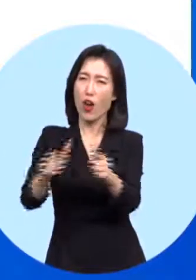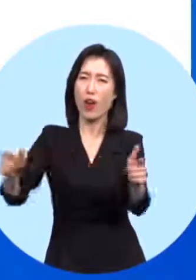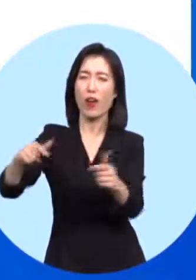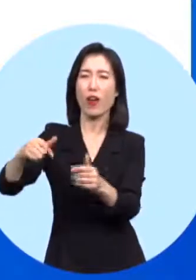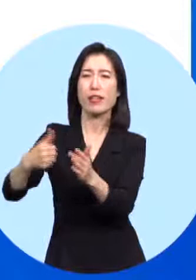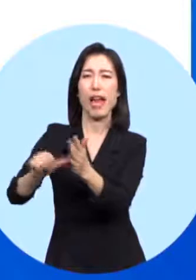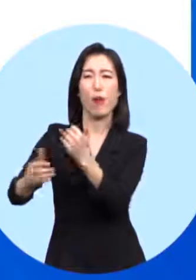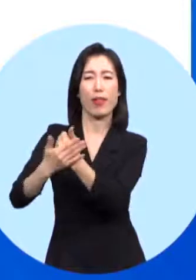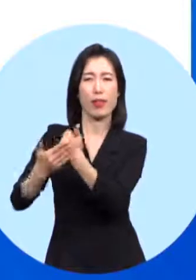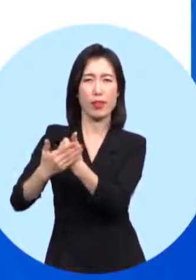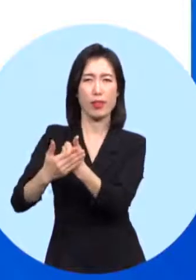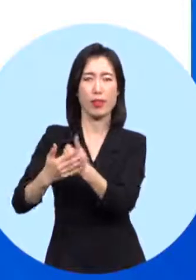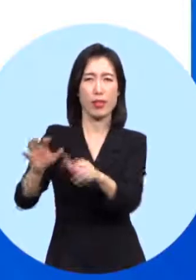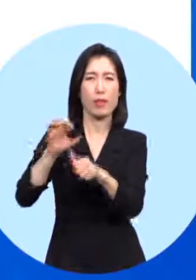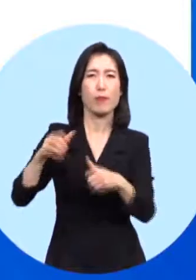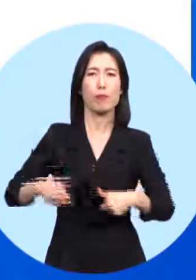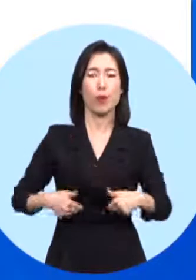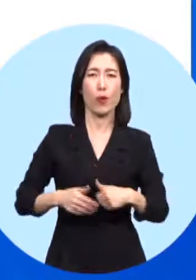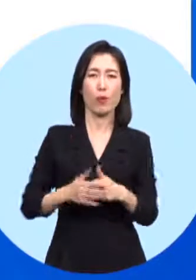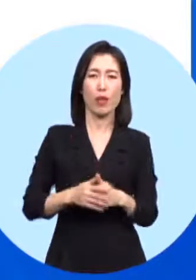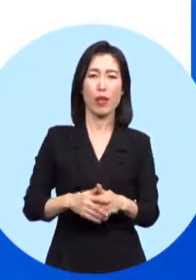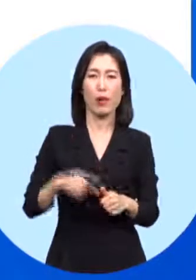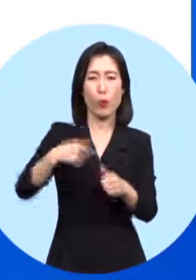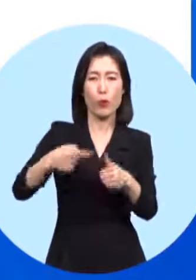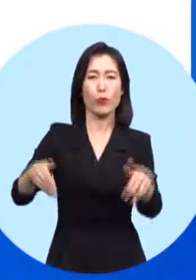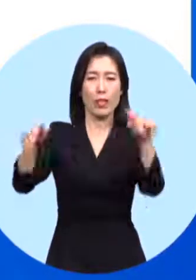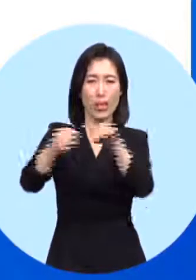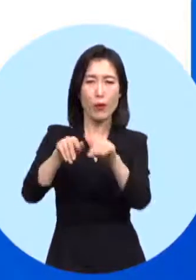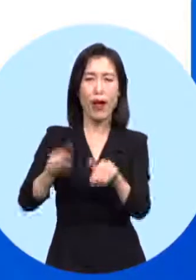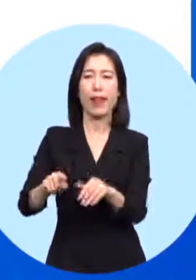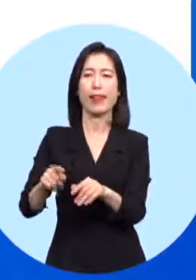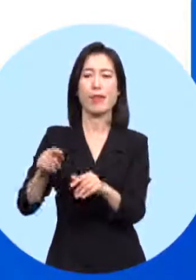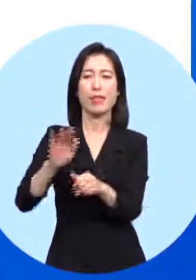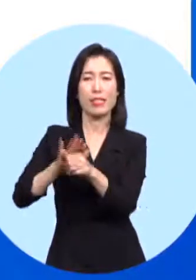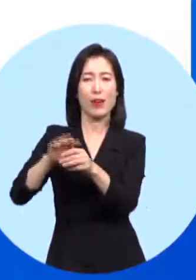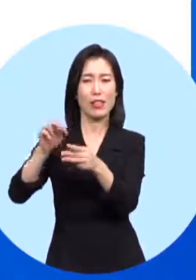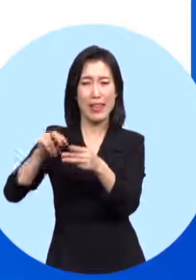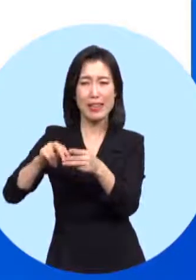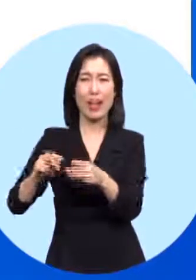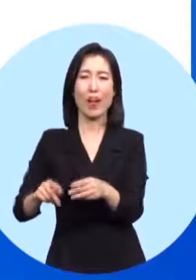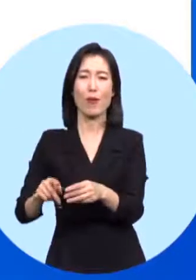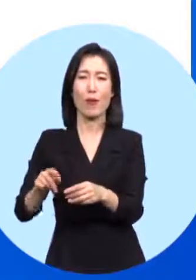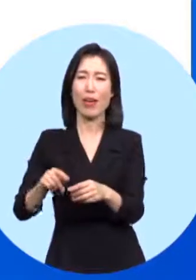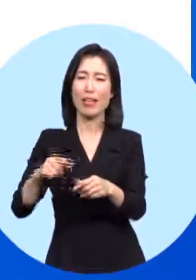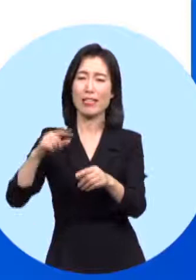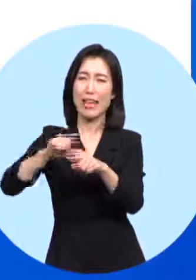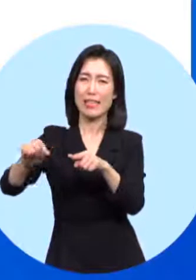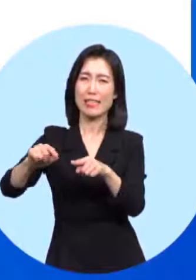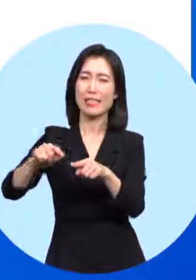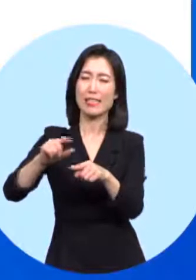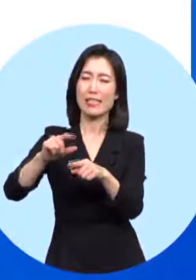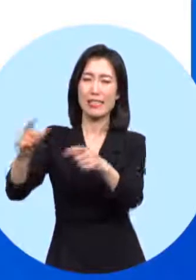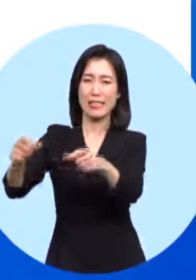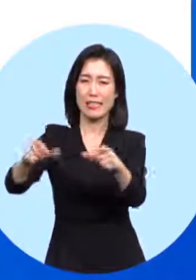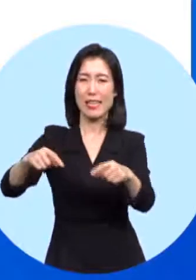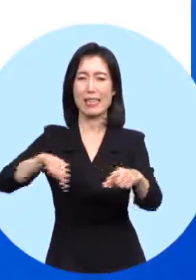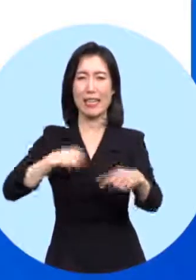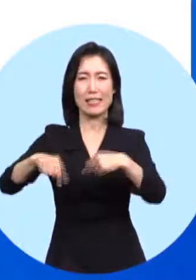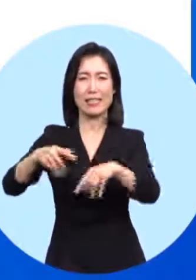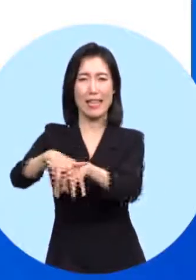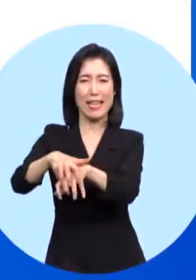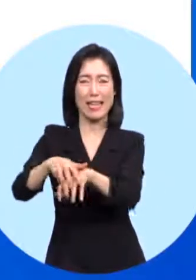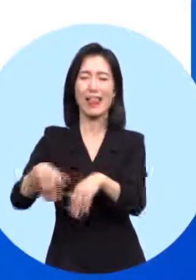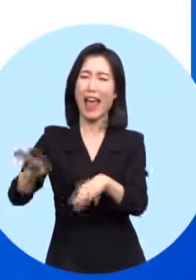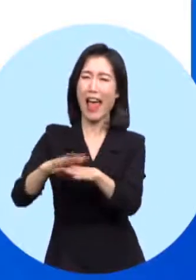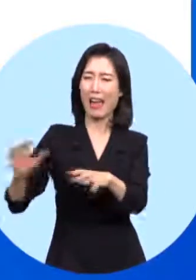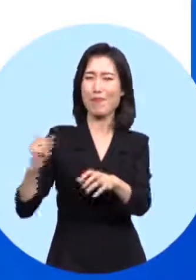자치단체, 교육기관, 그다음에 이런 등등등이 아마 현실적으로 잘 연계 협력을 이루어줘야 되지 않겠냐 하는 생각입니다. 특히 오늘 이동진